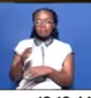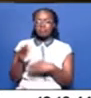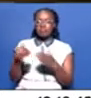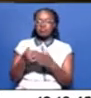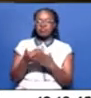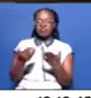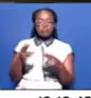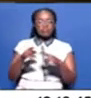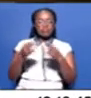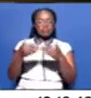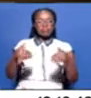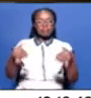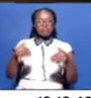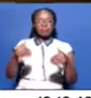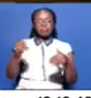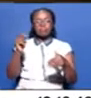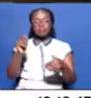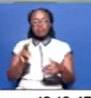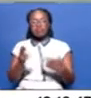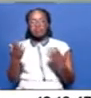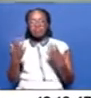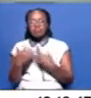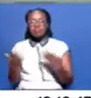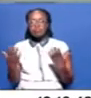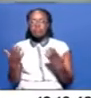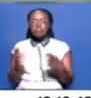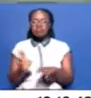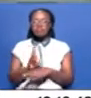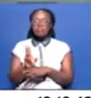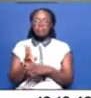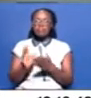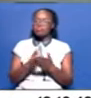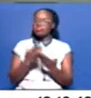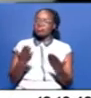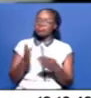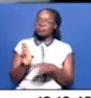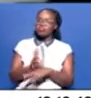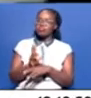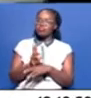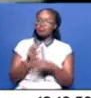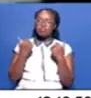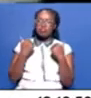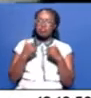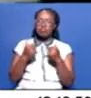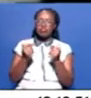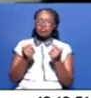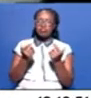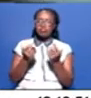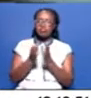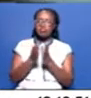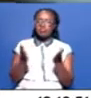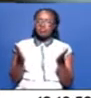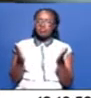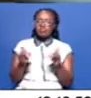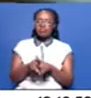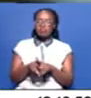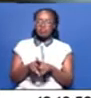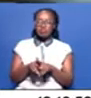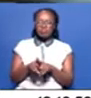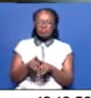mbele ya darubini huku mikono yao ikitumia banio kutengeneza enameli zenye ukubwa kiasi kama cha sarafu ndogo